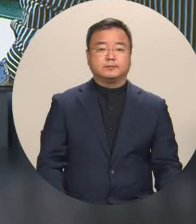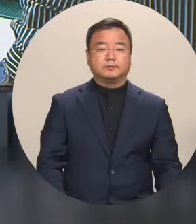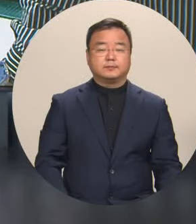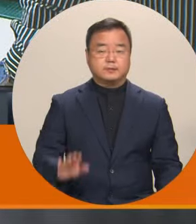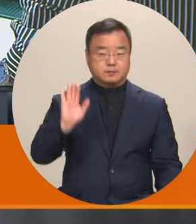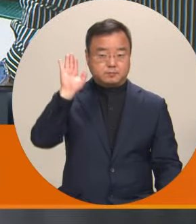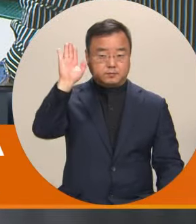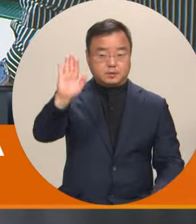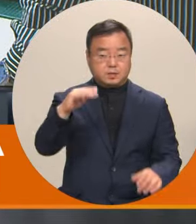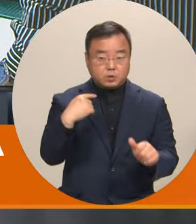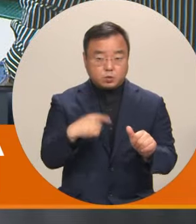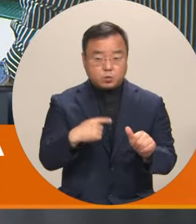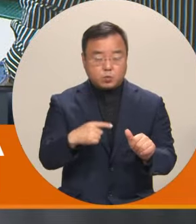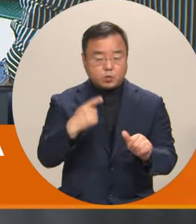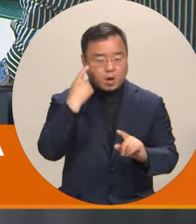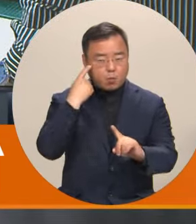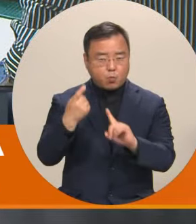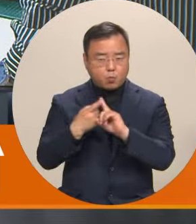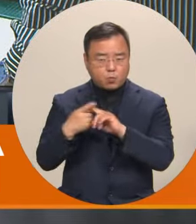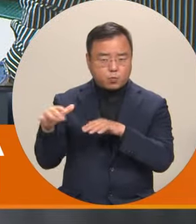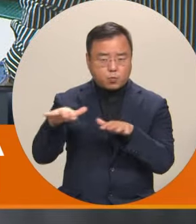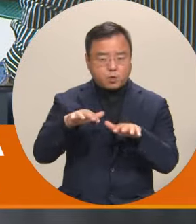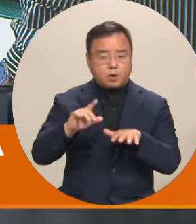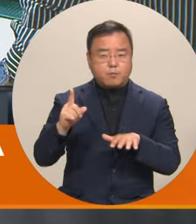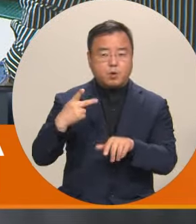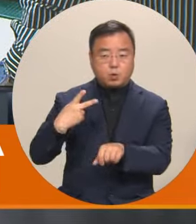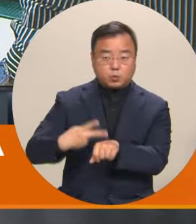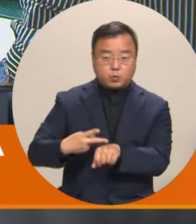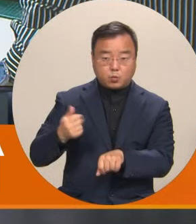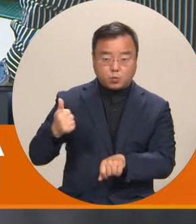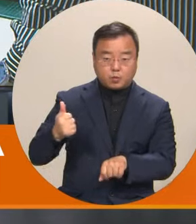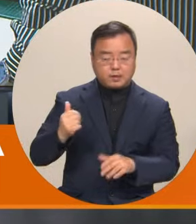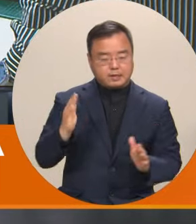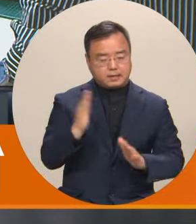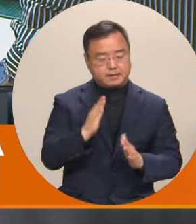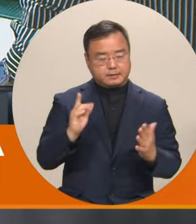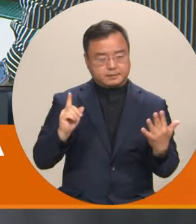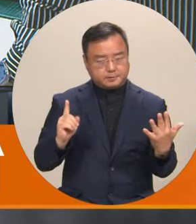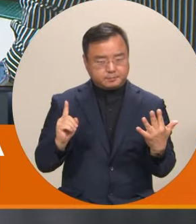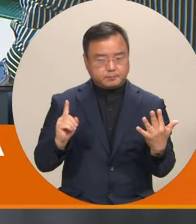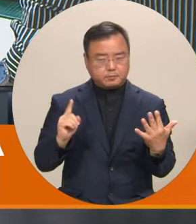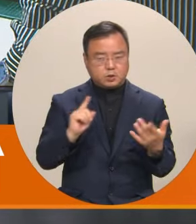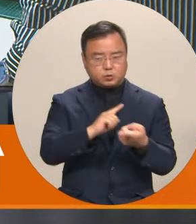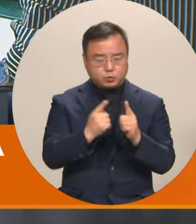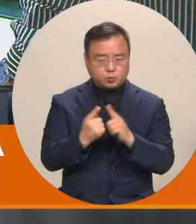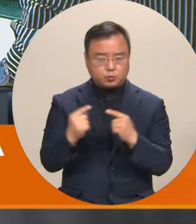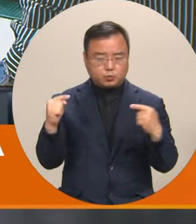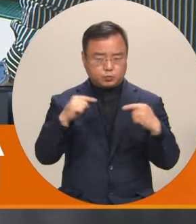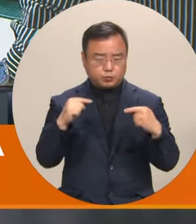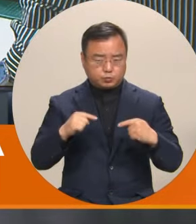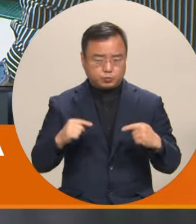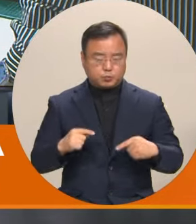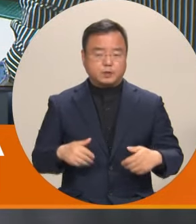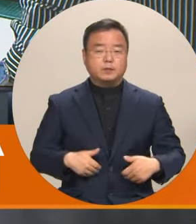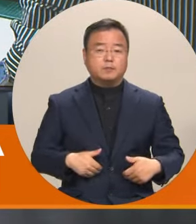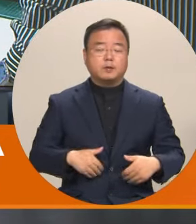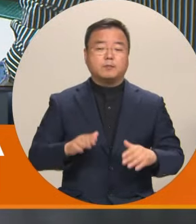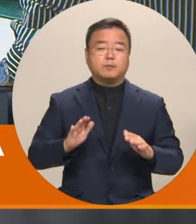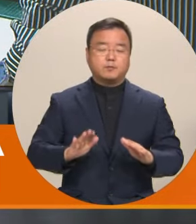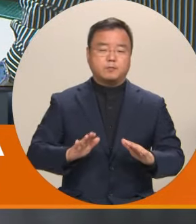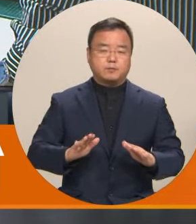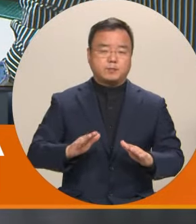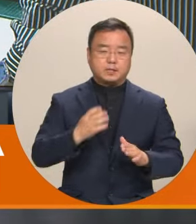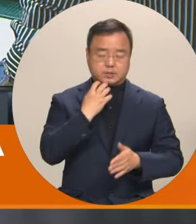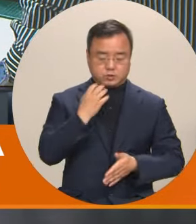미래 교육에 중요한 화두가 교사와 학생의 상호작용이이를 위해서 경기도에서는 AI 학습